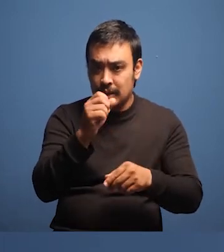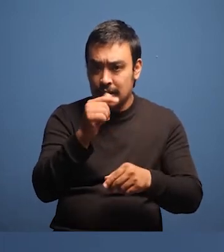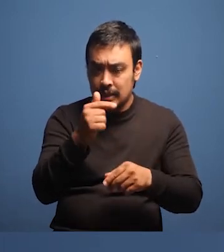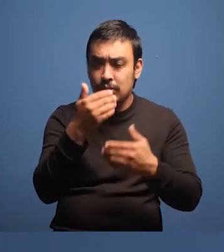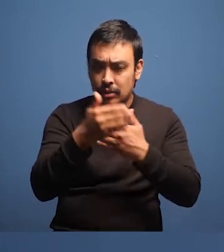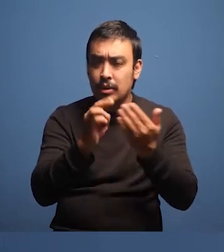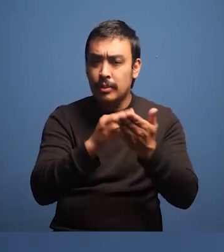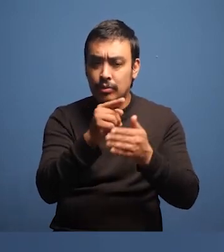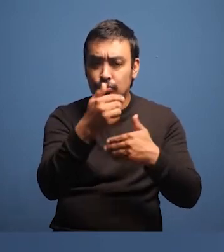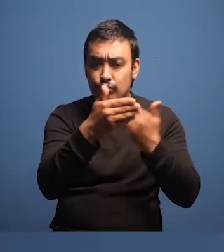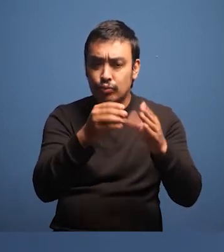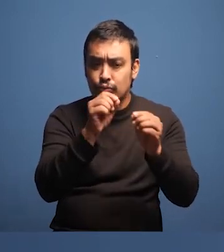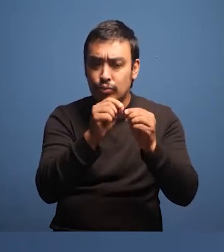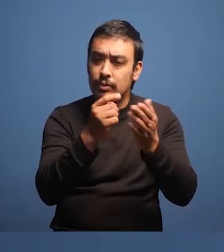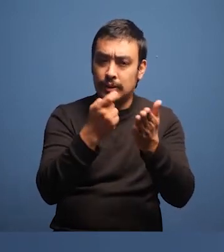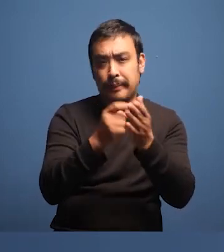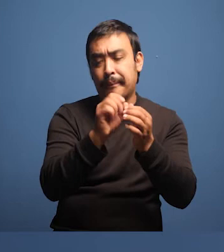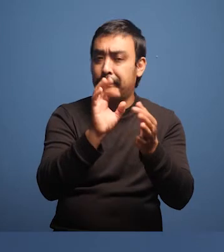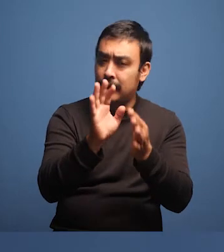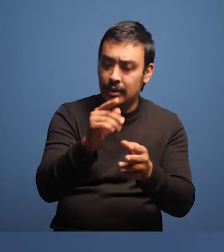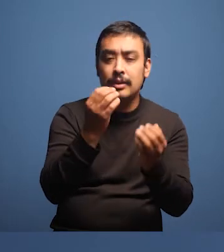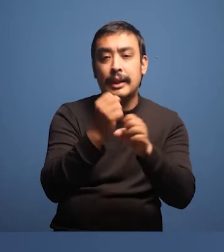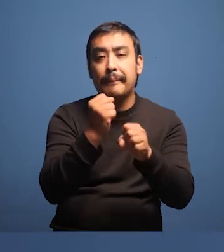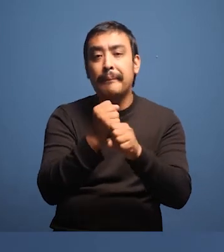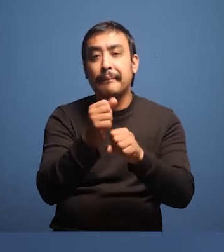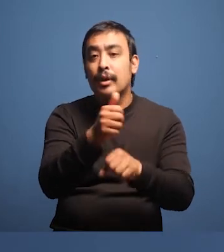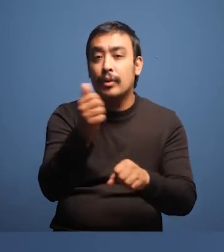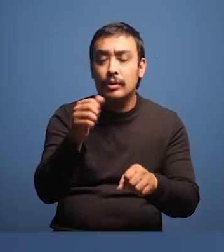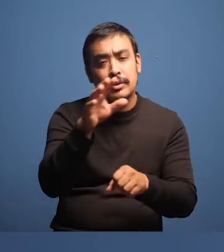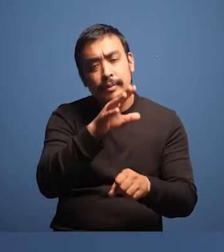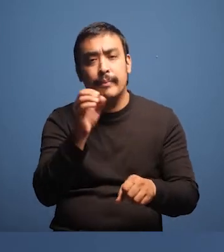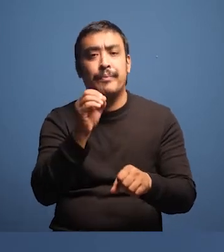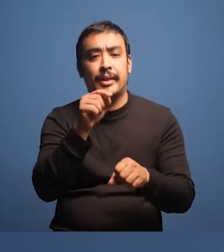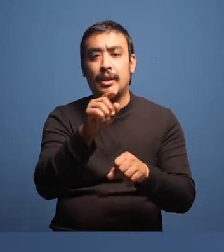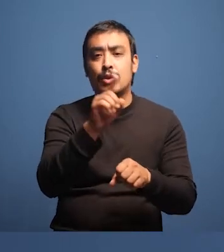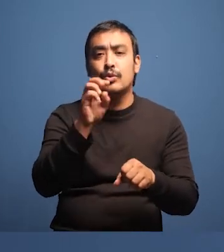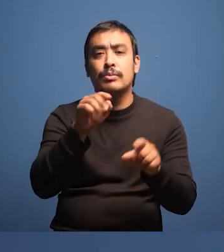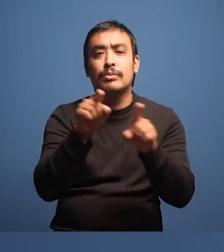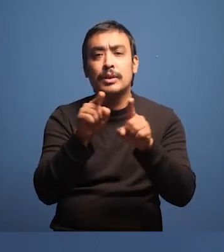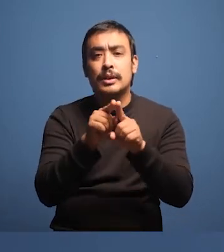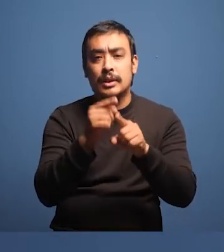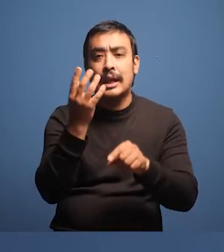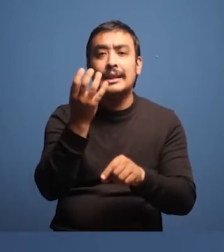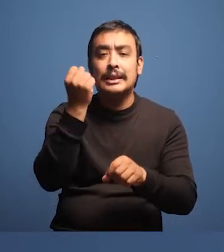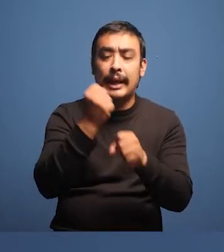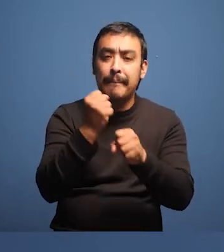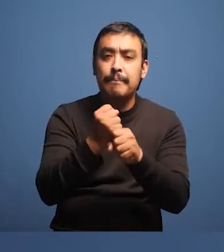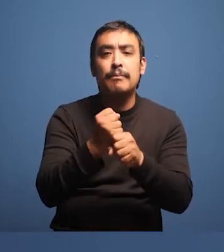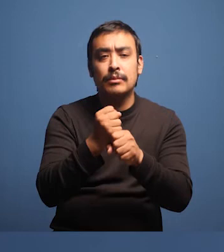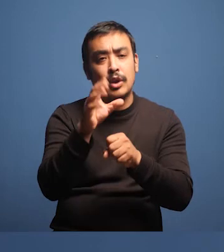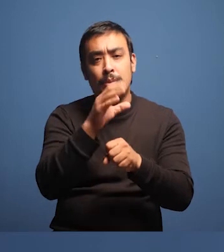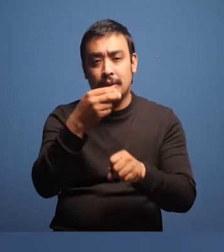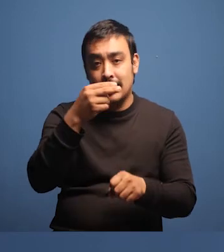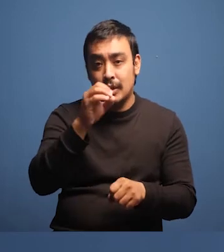च्याट गर्न मिल्ने त्यसरी बनाउन मिल्छ नि त्यस्तो पनि गर्न सक्छ र अर्को भनेको चाहिँ सबै त्यहाँको जुमको जति पनि अथोराइज्ड वर्कहरू छ त्यो चाहिँ सबै होस्टले